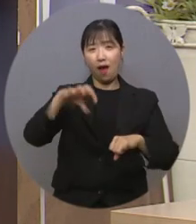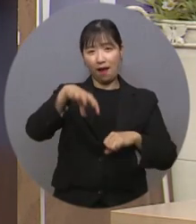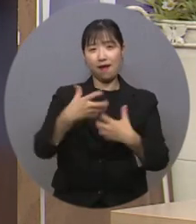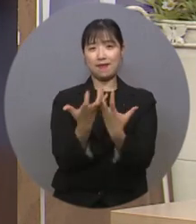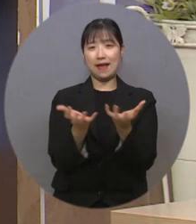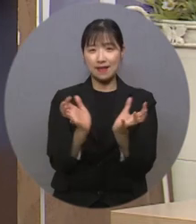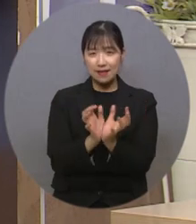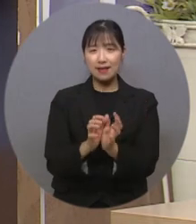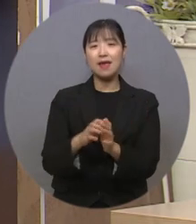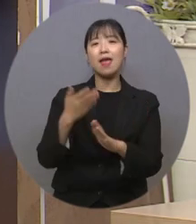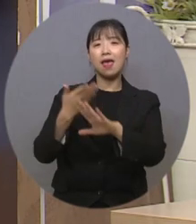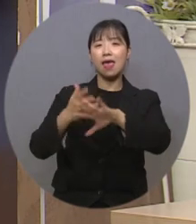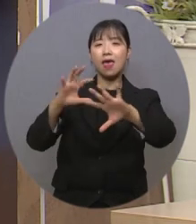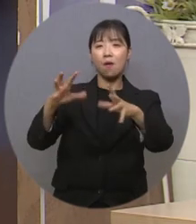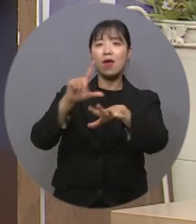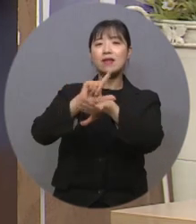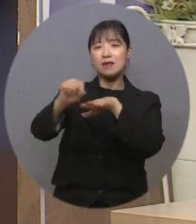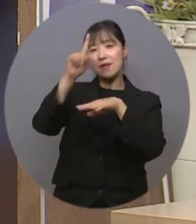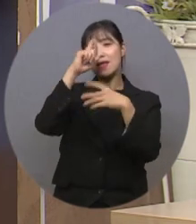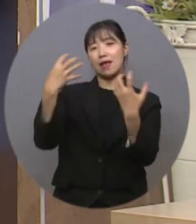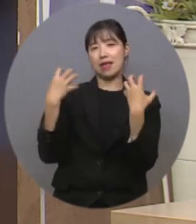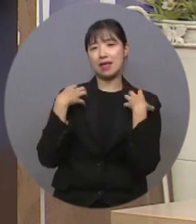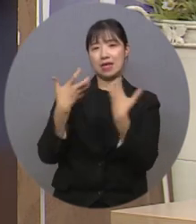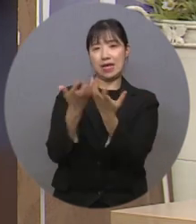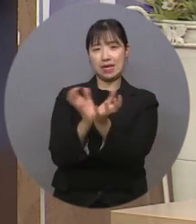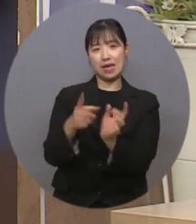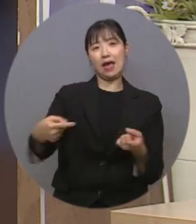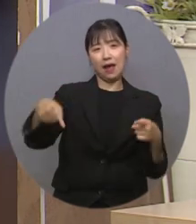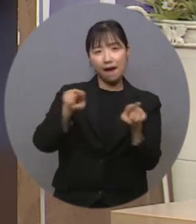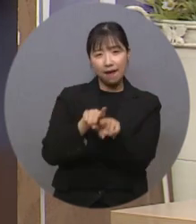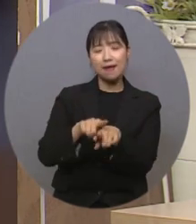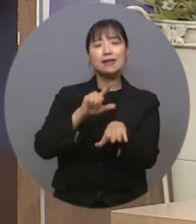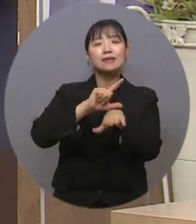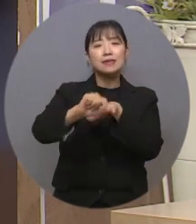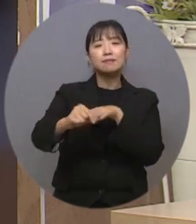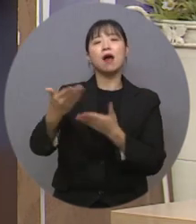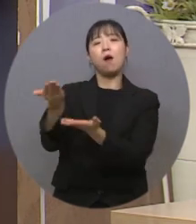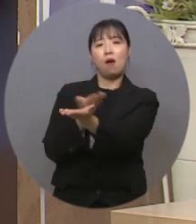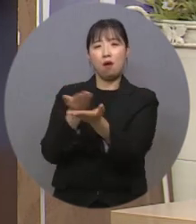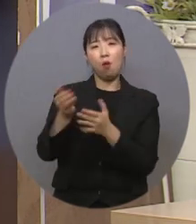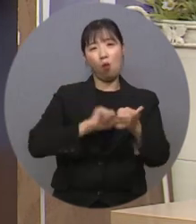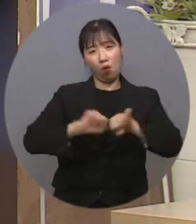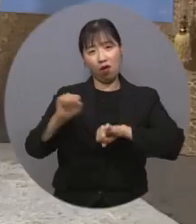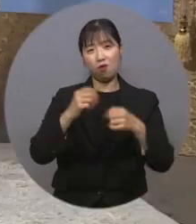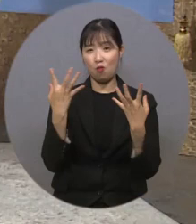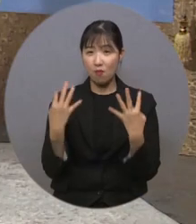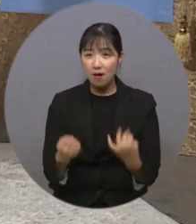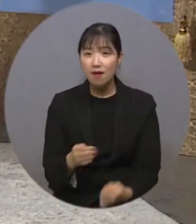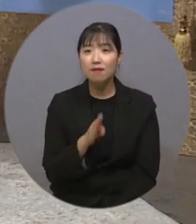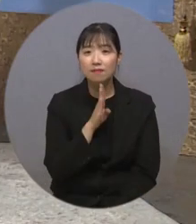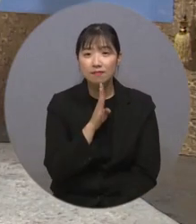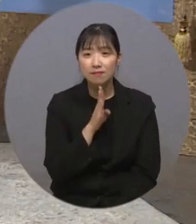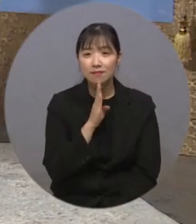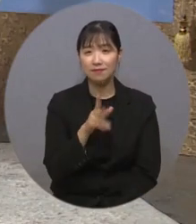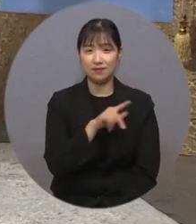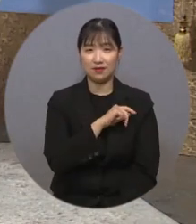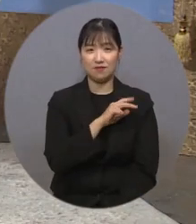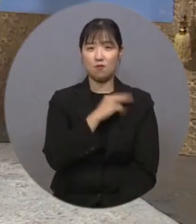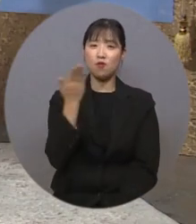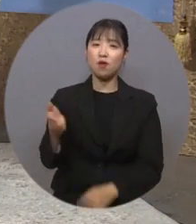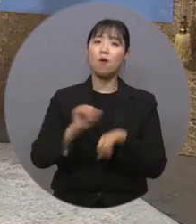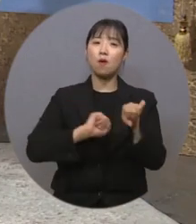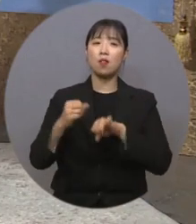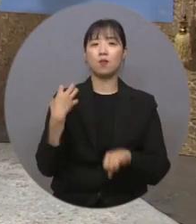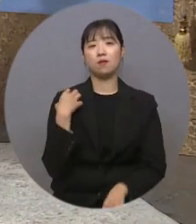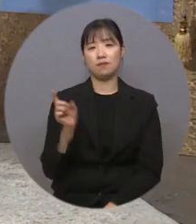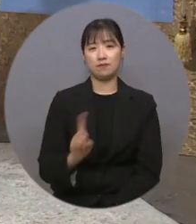해외 지방자치단체와 함께 지방 외교 활동을 많이 하고 있다고 들었습니다. 의원님께서는 좀 어떤